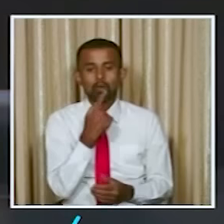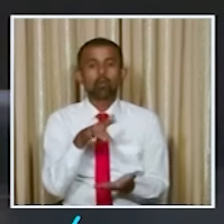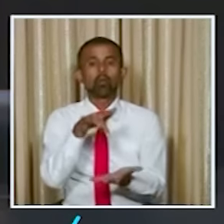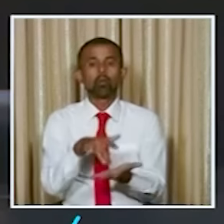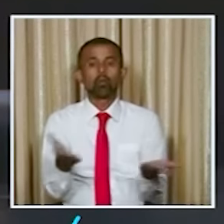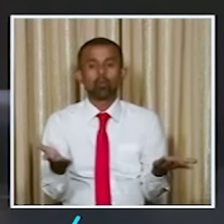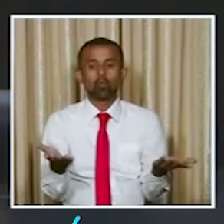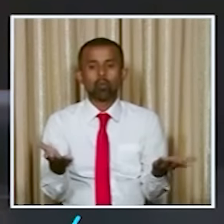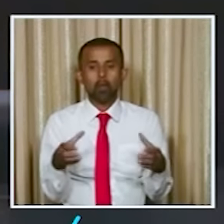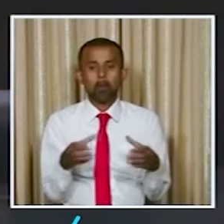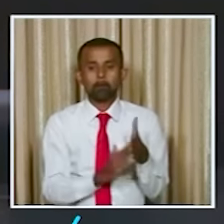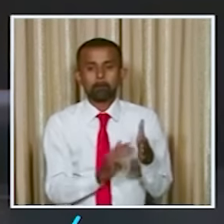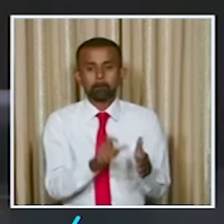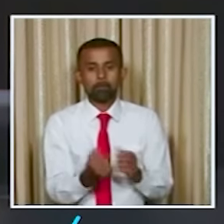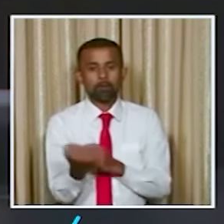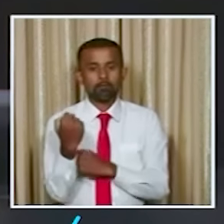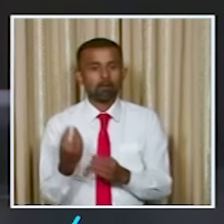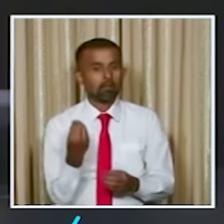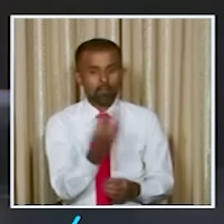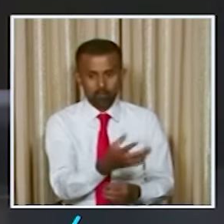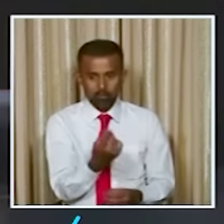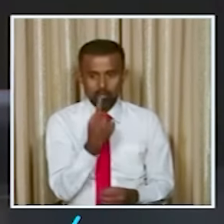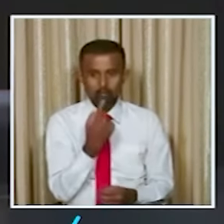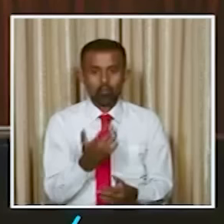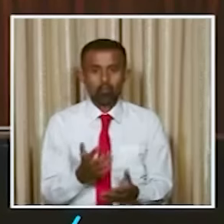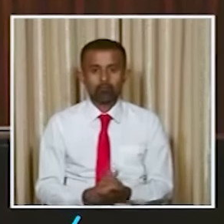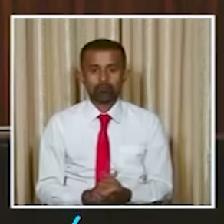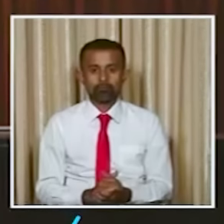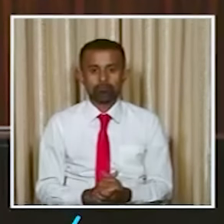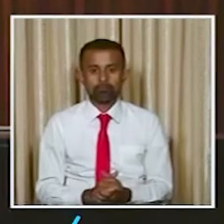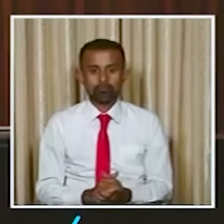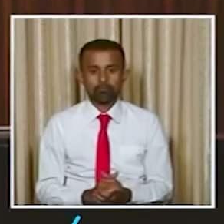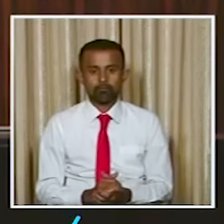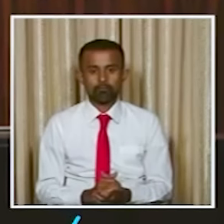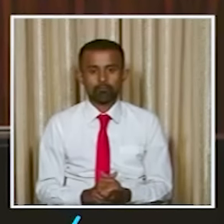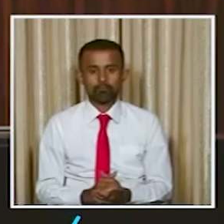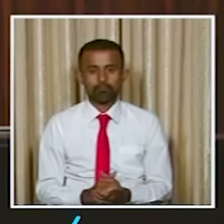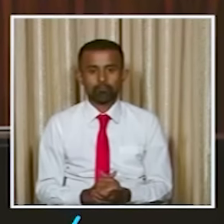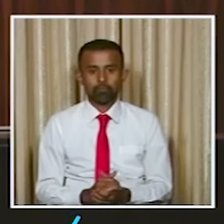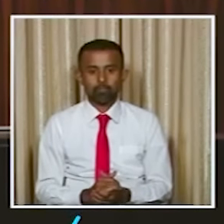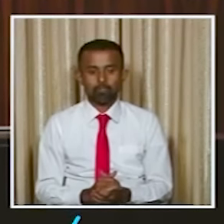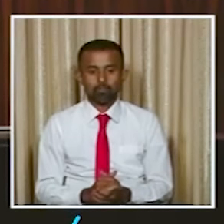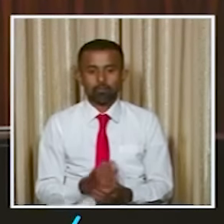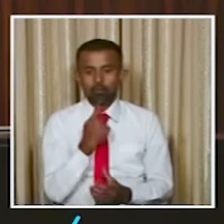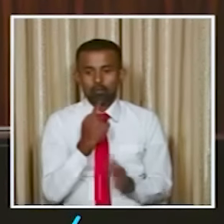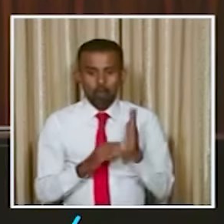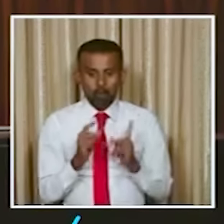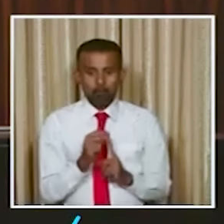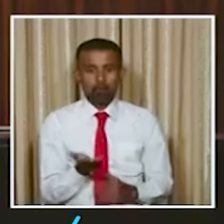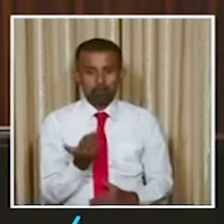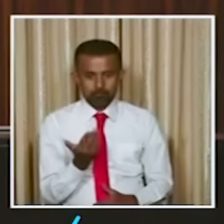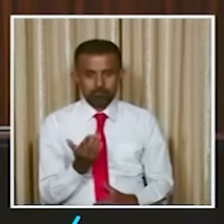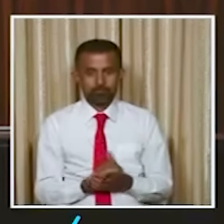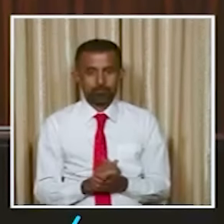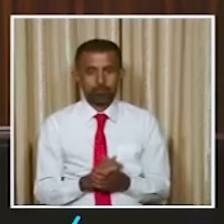කියලා පාක්ෂිකයන්ට ඒ බලය ක්‍රියාත්මක කරන්න දෙන්න. බොහොම ස්තුතියි. ගරු ඇමතුමා. ඔව් ඔව් ඇමතුමා.